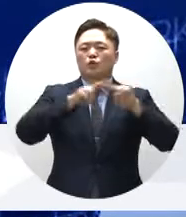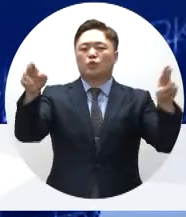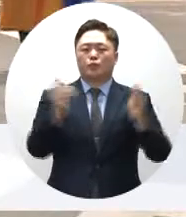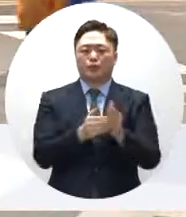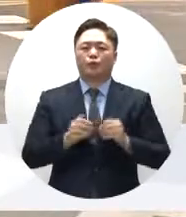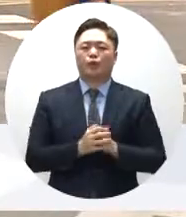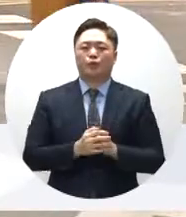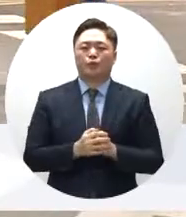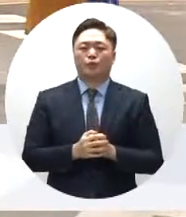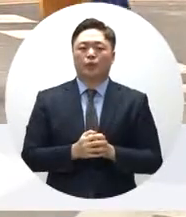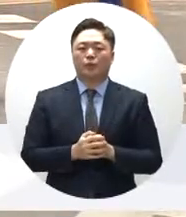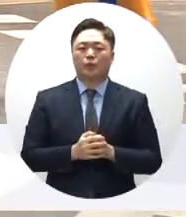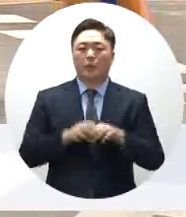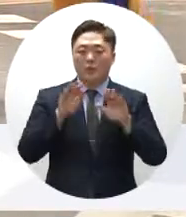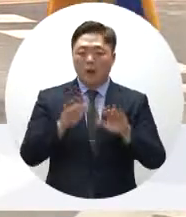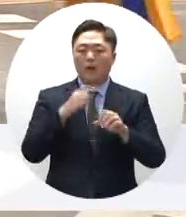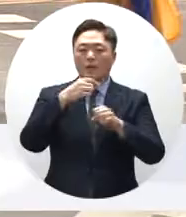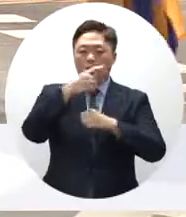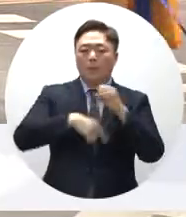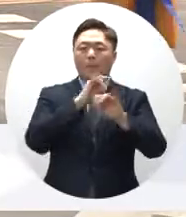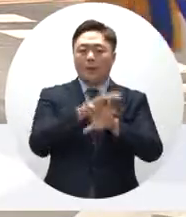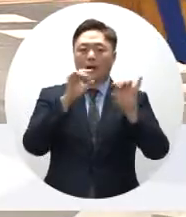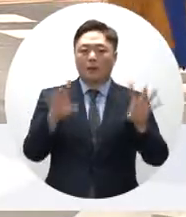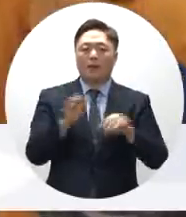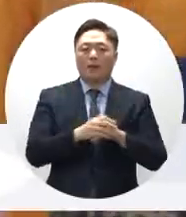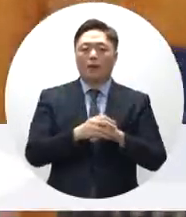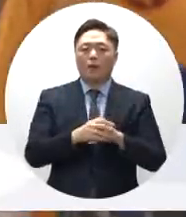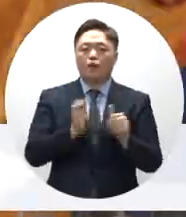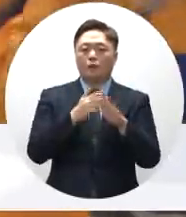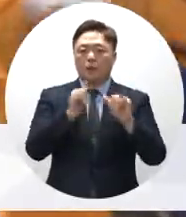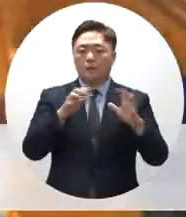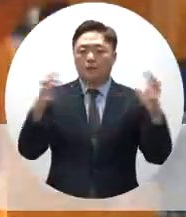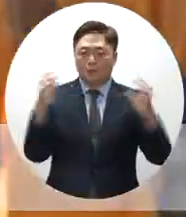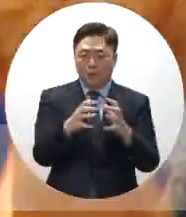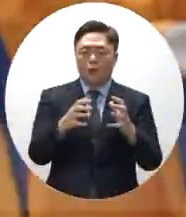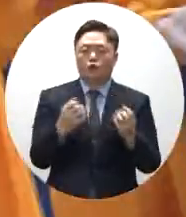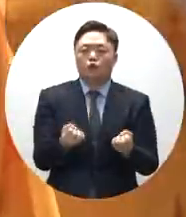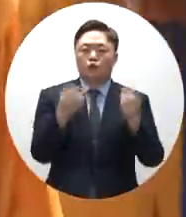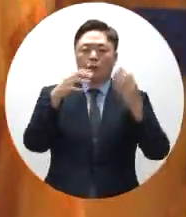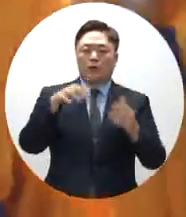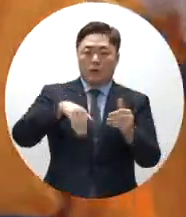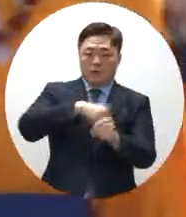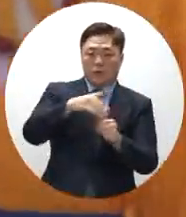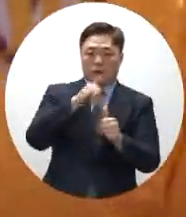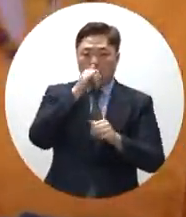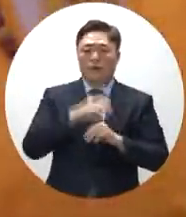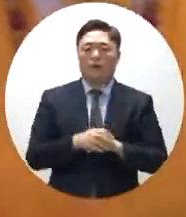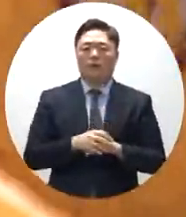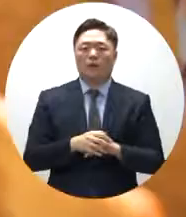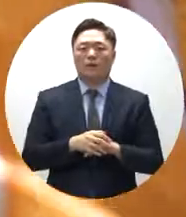결정했습니다. 대야문화제는 매년 합천읍 일원에서 군민 화합을 도모하는 축제의 장으로서 개최된